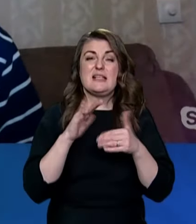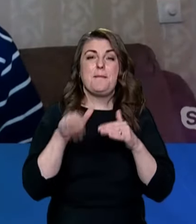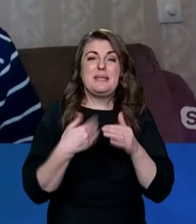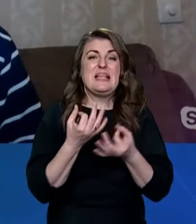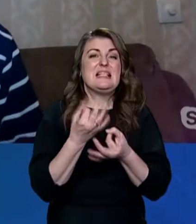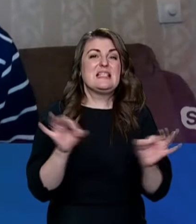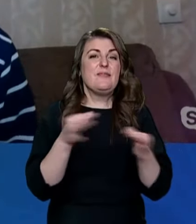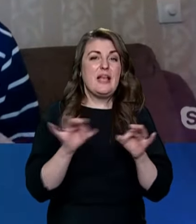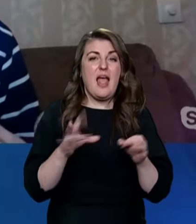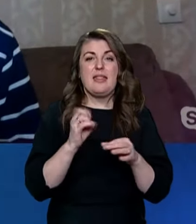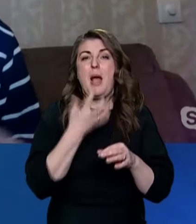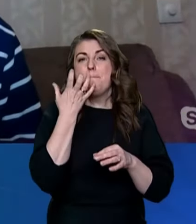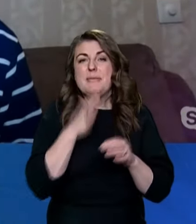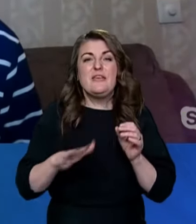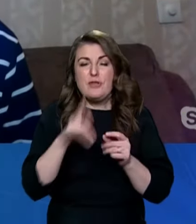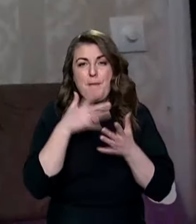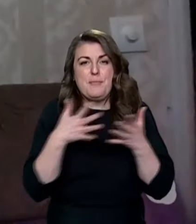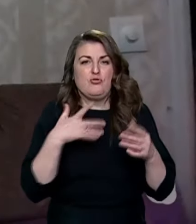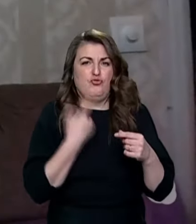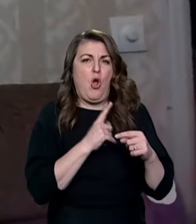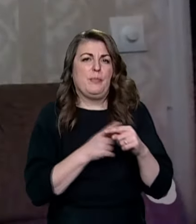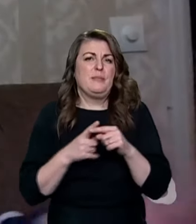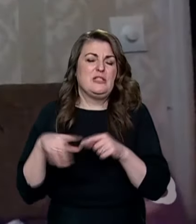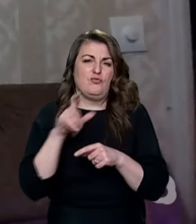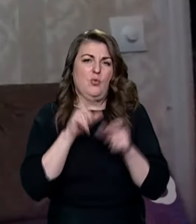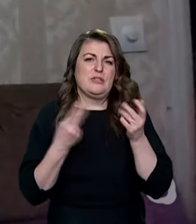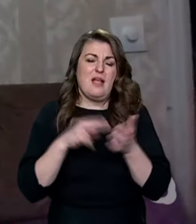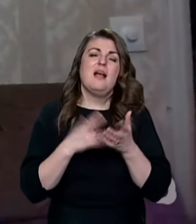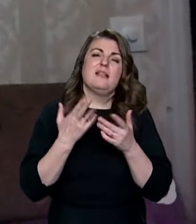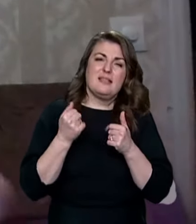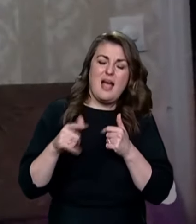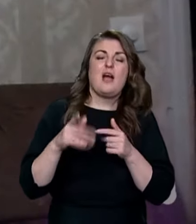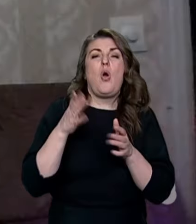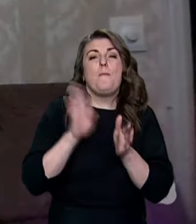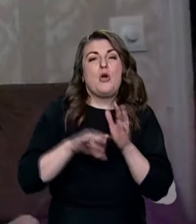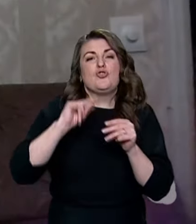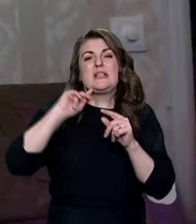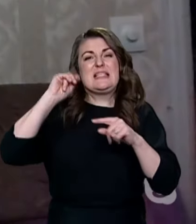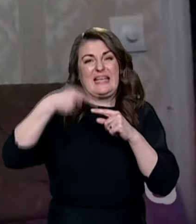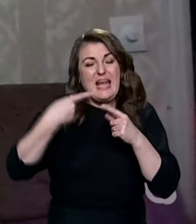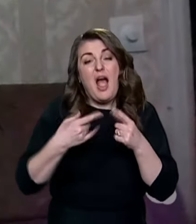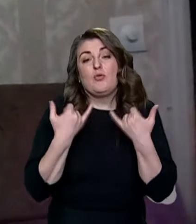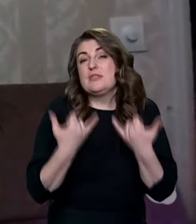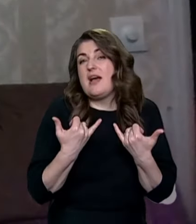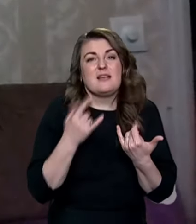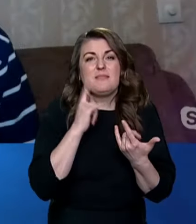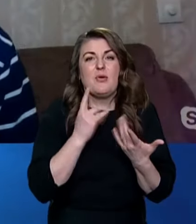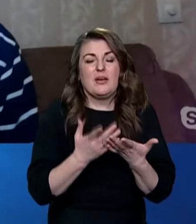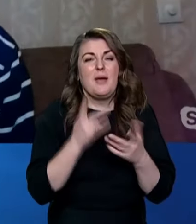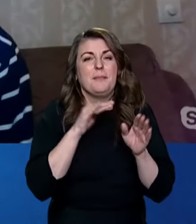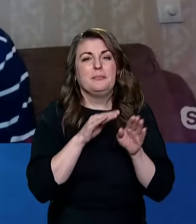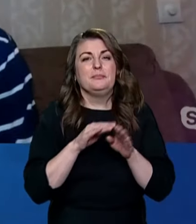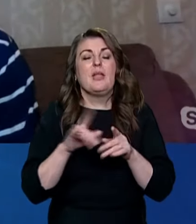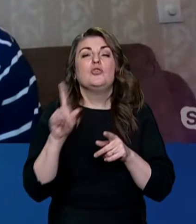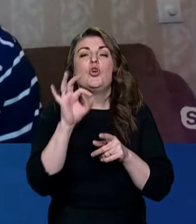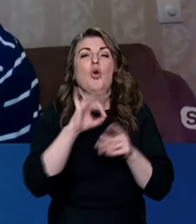після звільнення, на півдні більш оптимістичніше люди стали. Так воно погіршиться через рік, але зараз ця картина. Пане Іване, порівняння ось